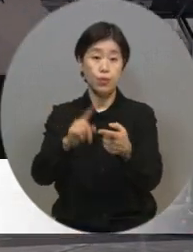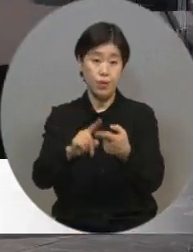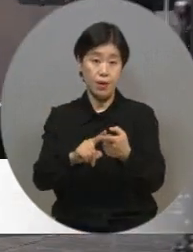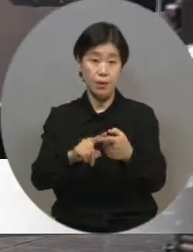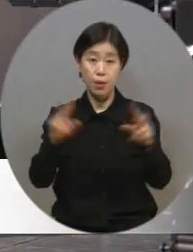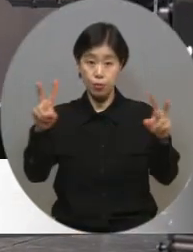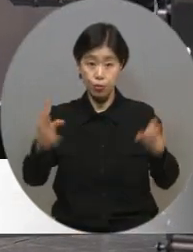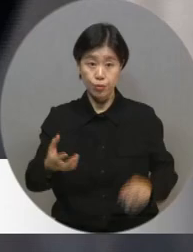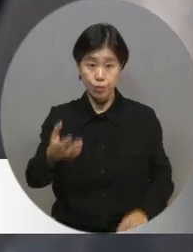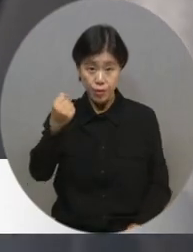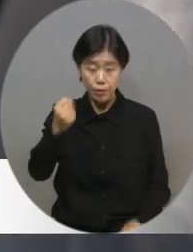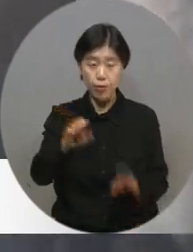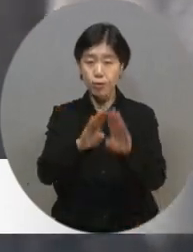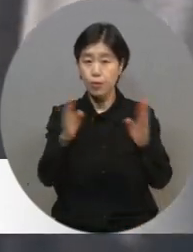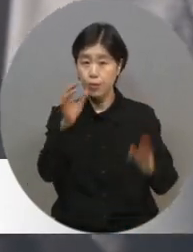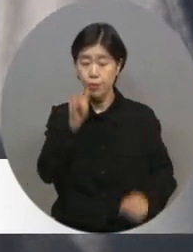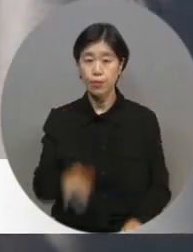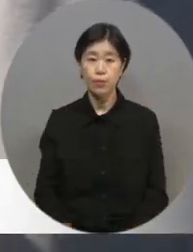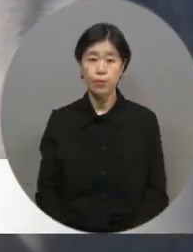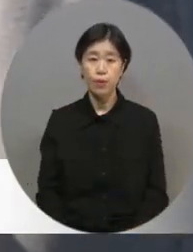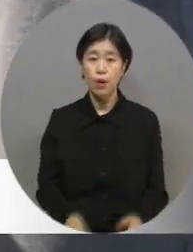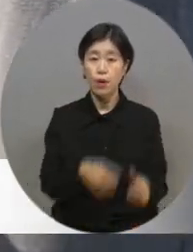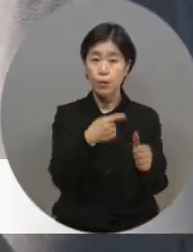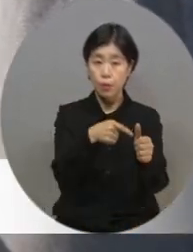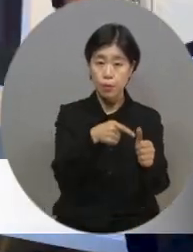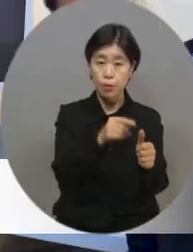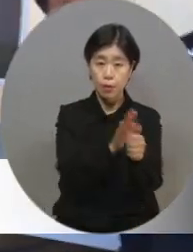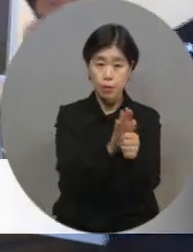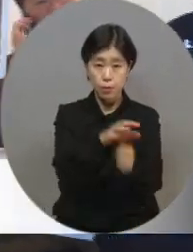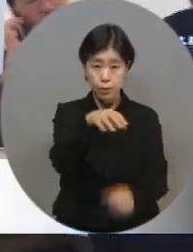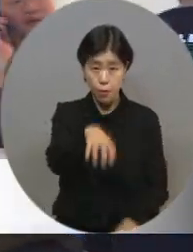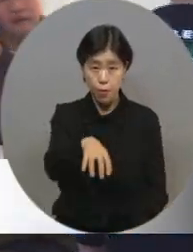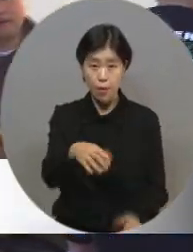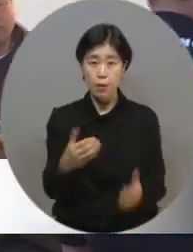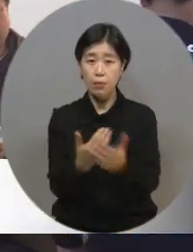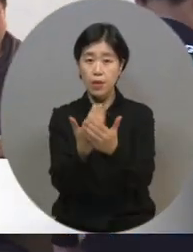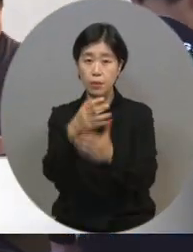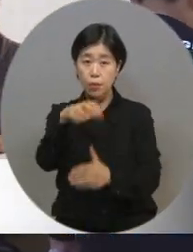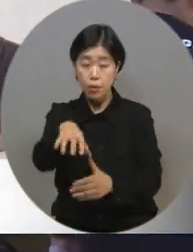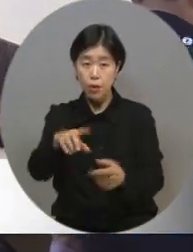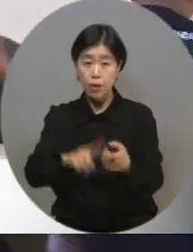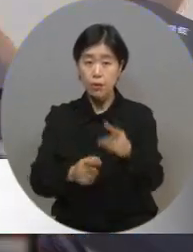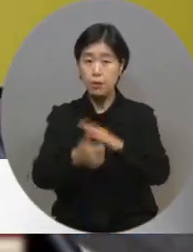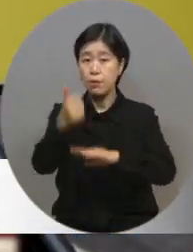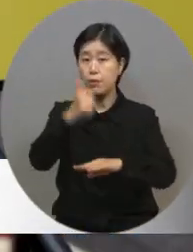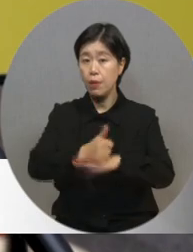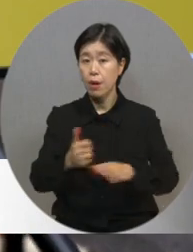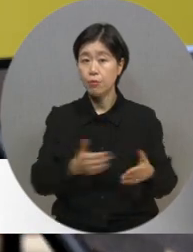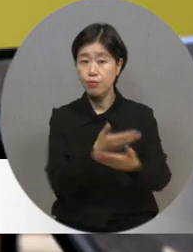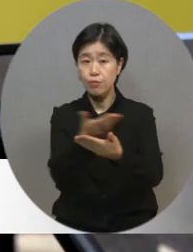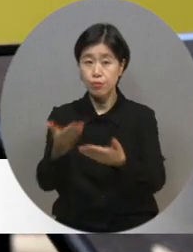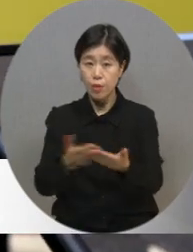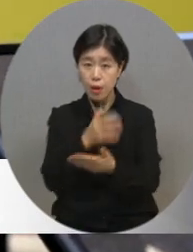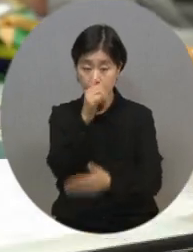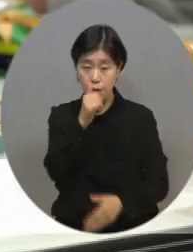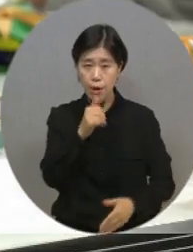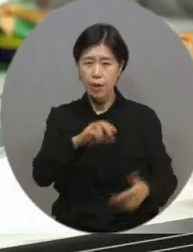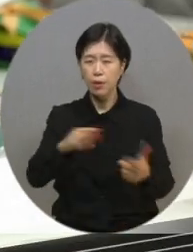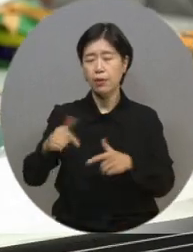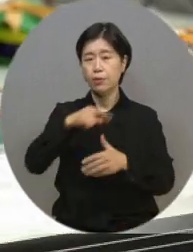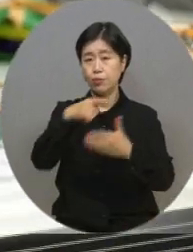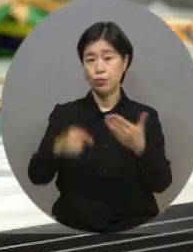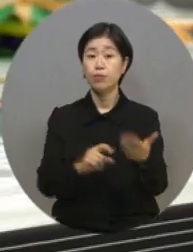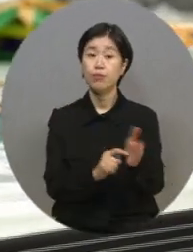한마당이 개최되며 완주교육협력지구와 완주교육발전특구의 성과를 공유하고 지역교육 공동체가 모여 다양한